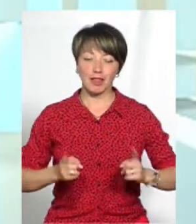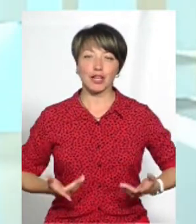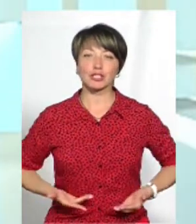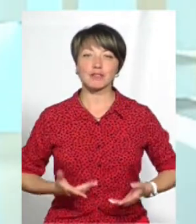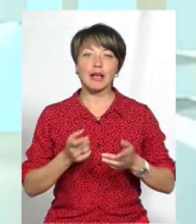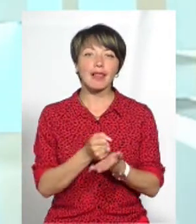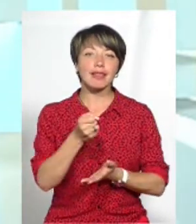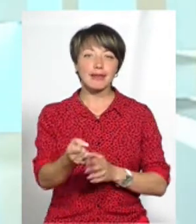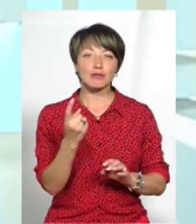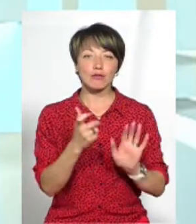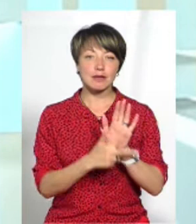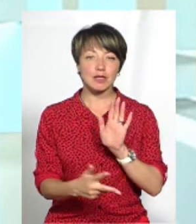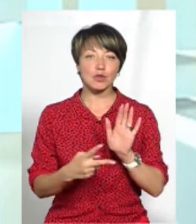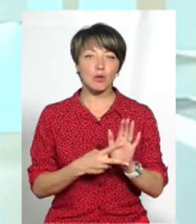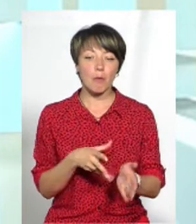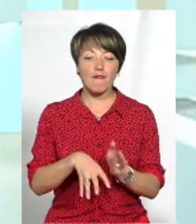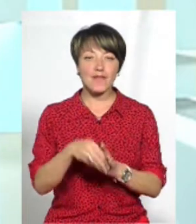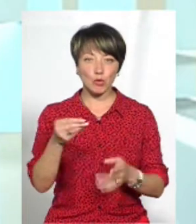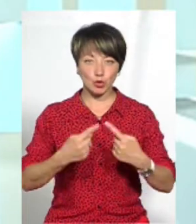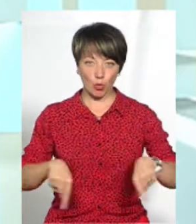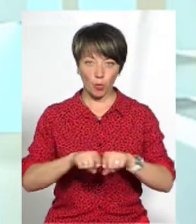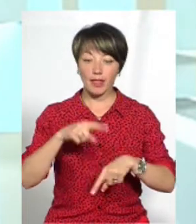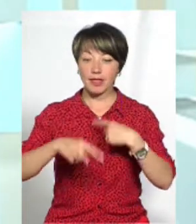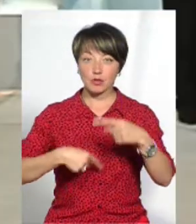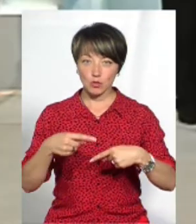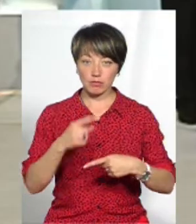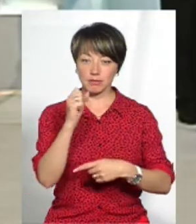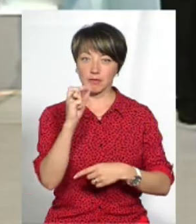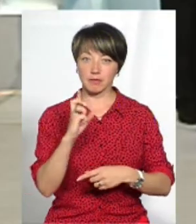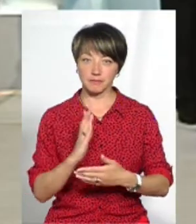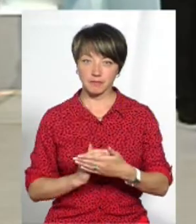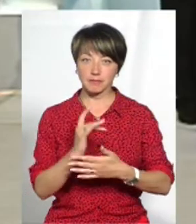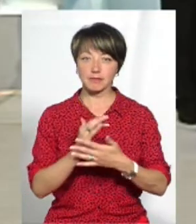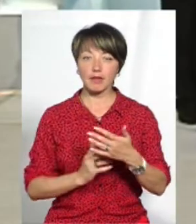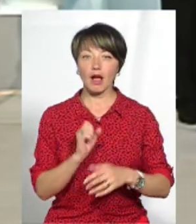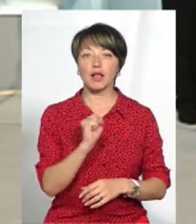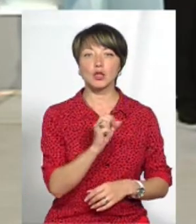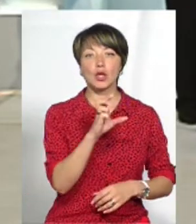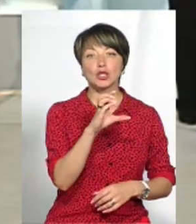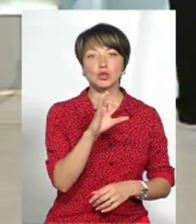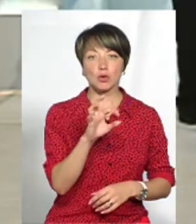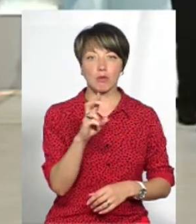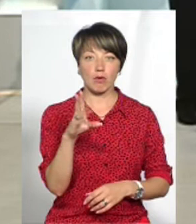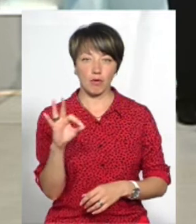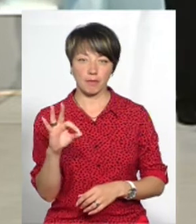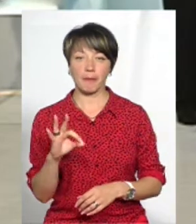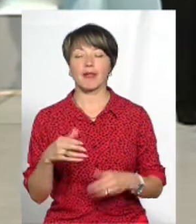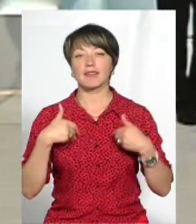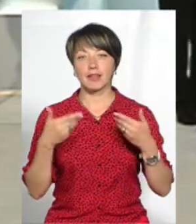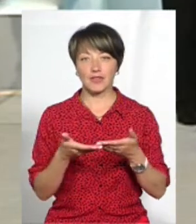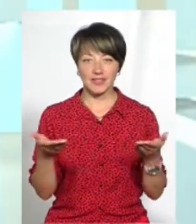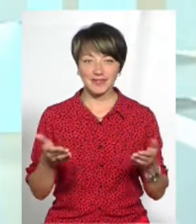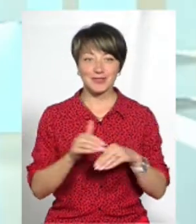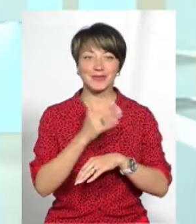по 187-му виборчому округу. Наступний за алфавітом Анатолій Собко. Вітаю вас. Доброго